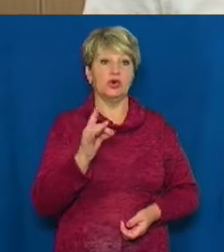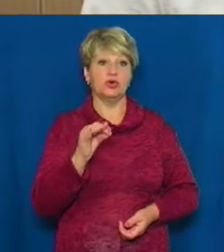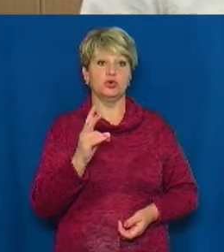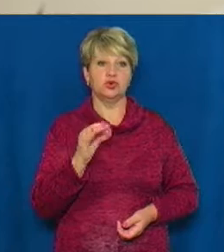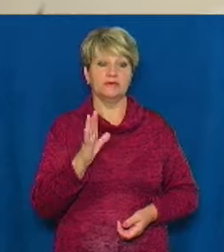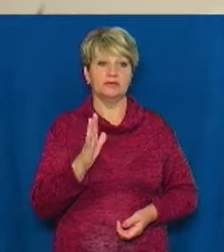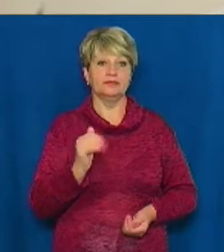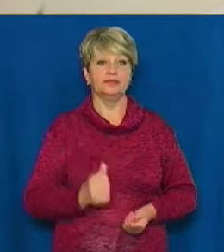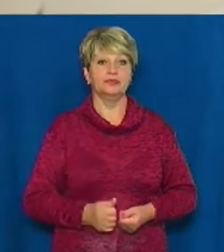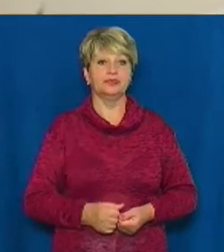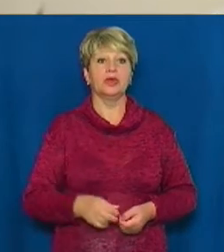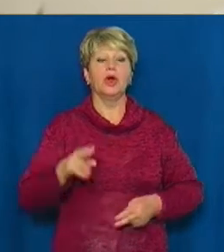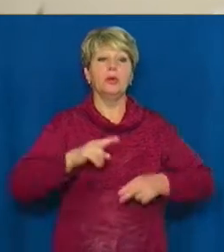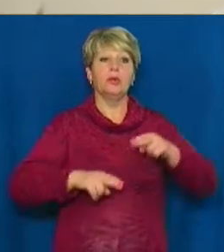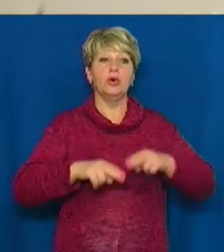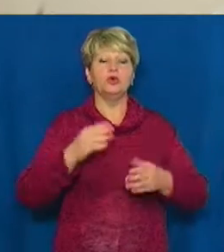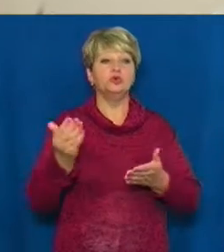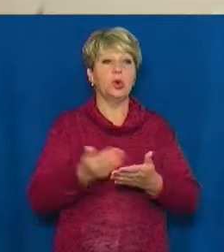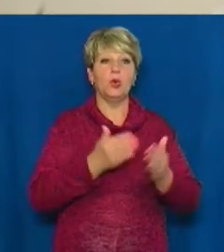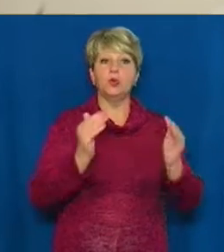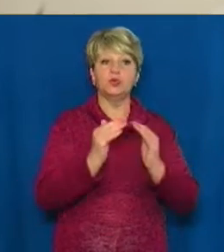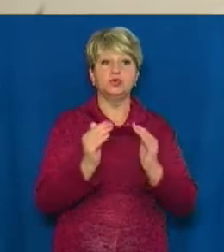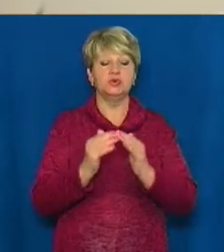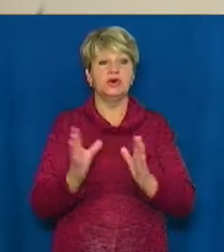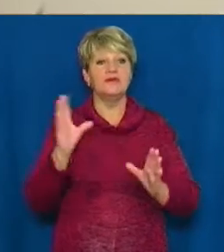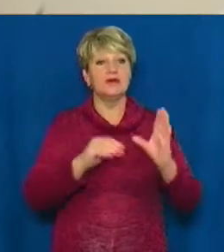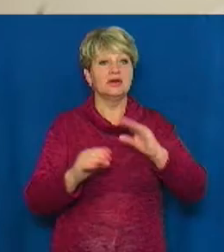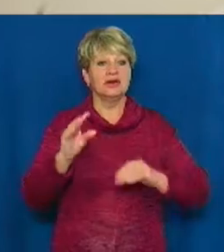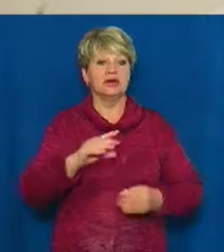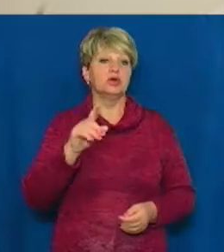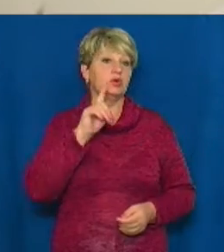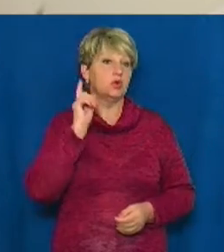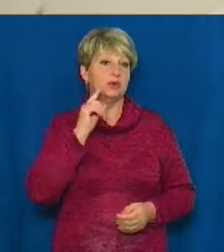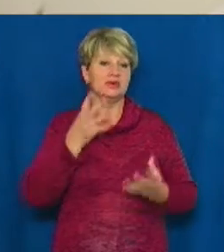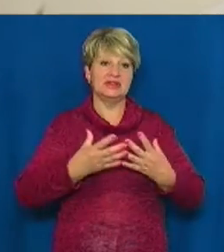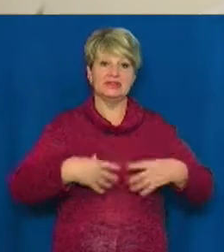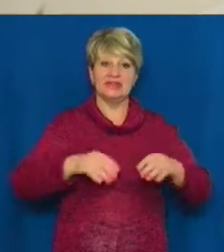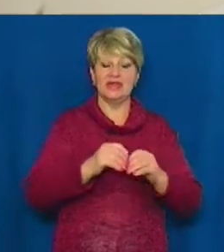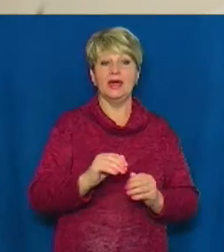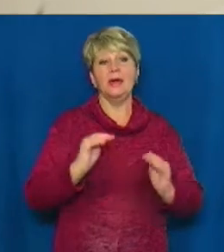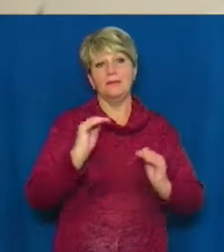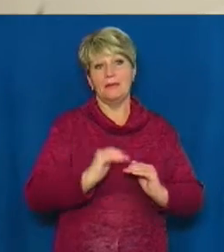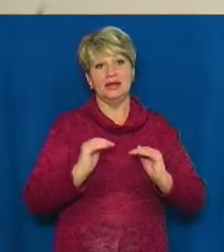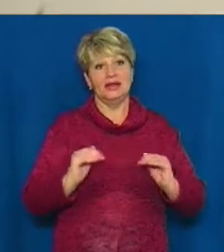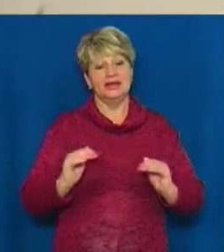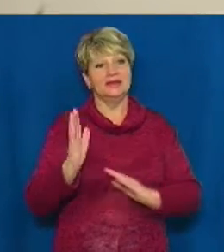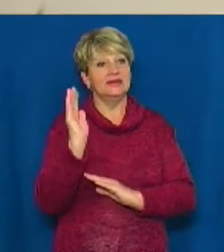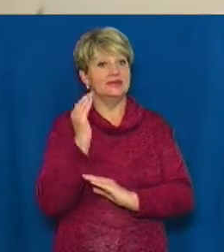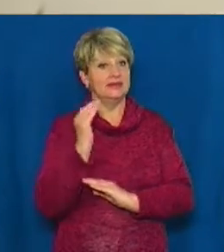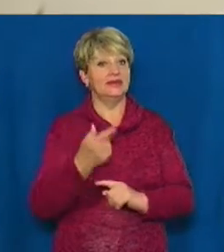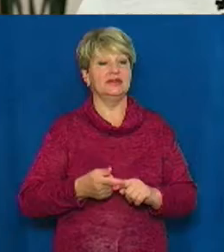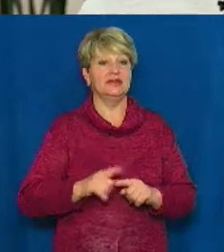Воронов. Будуються нові будинки, заселяються нові молоді сім'ї, у них маленькі діти, і саме тому там є